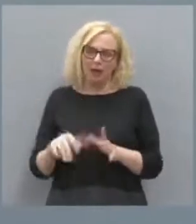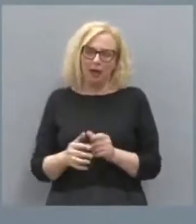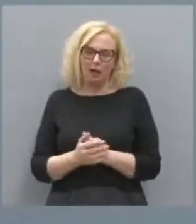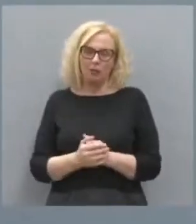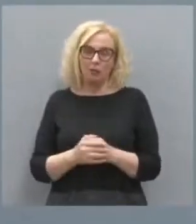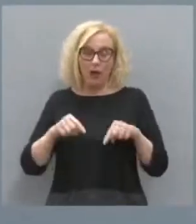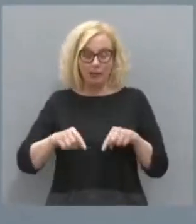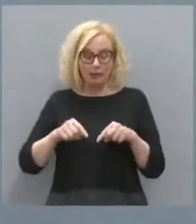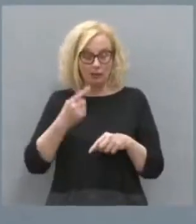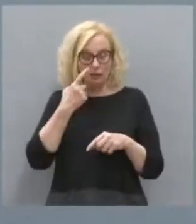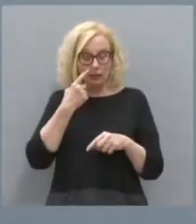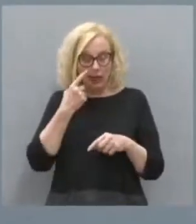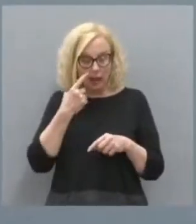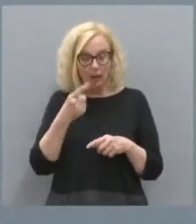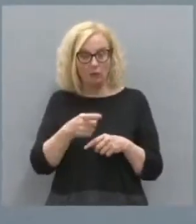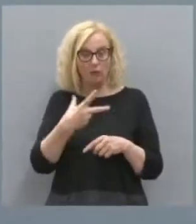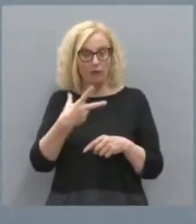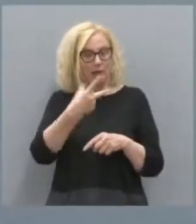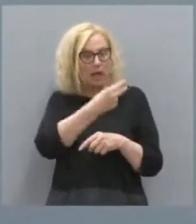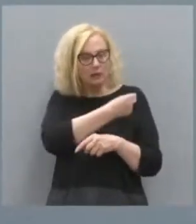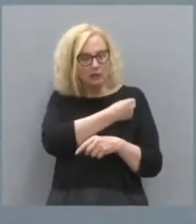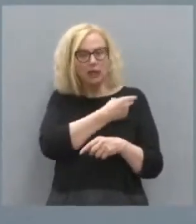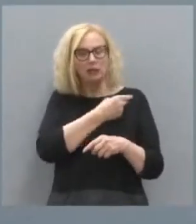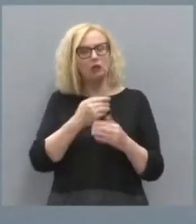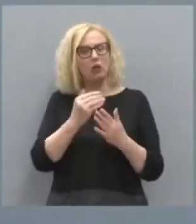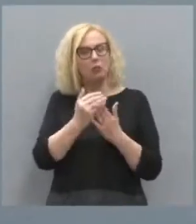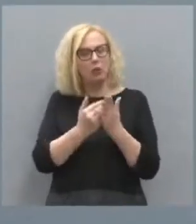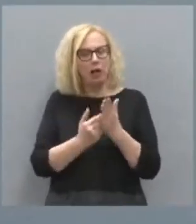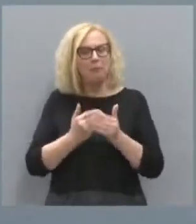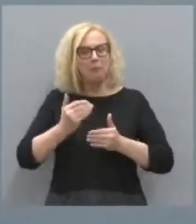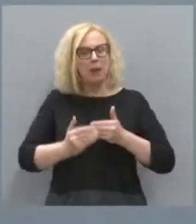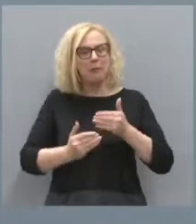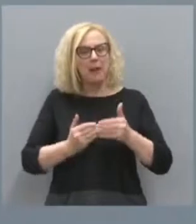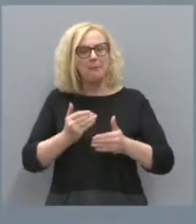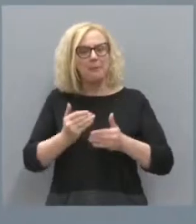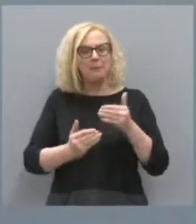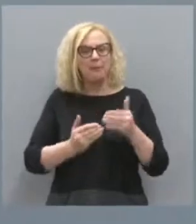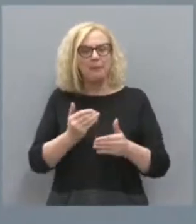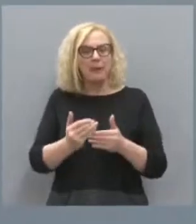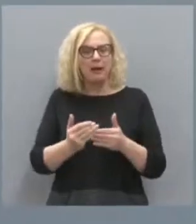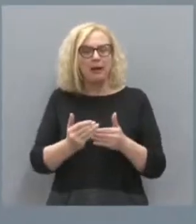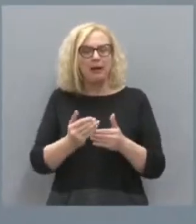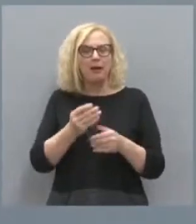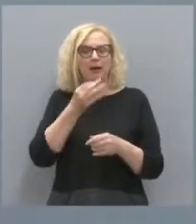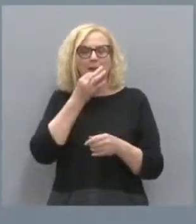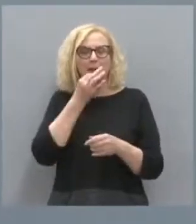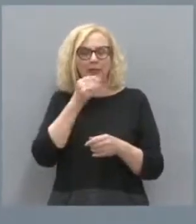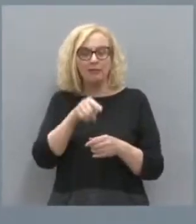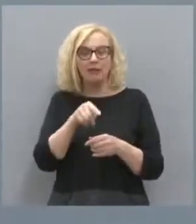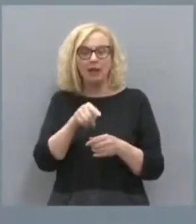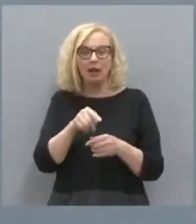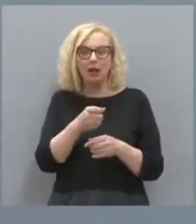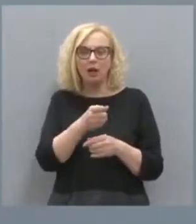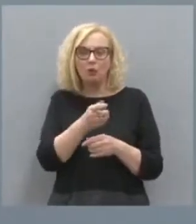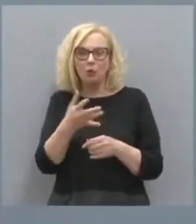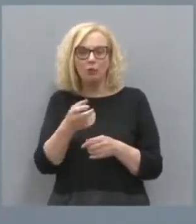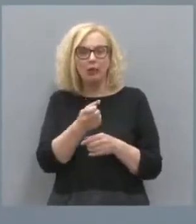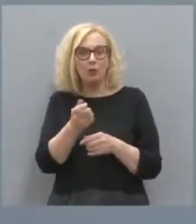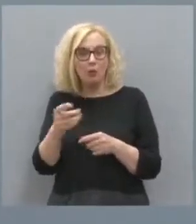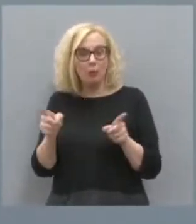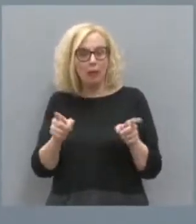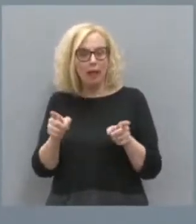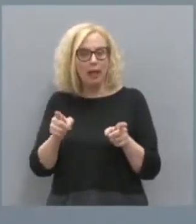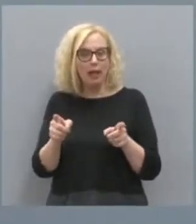attuali ritmi di vaccinazione con gli attuali prenotazioni vuol dire che questi numeri di cui abbiamo parlato oggi